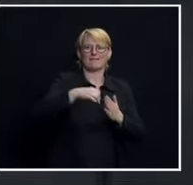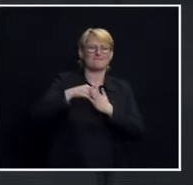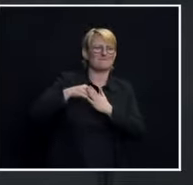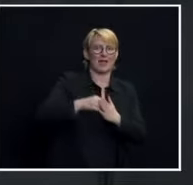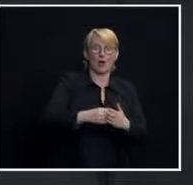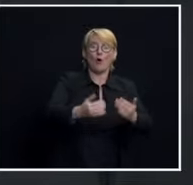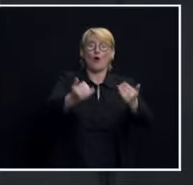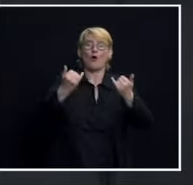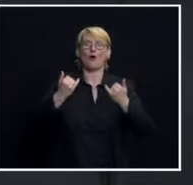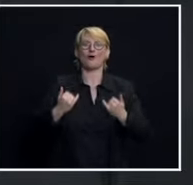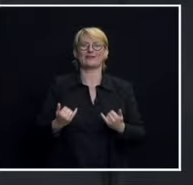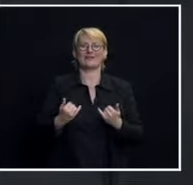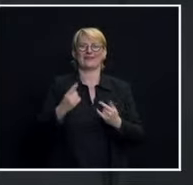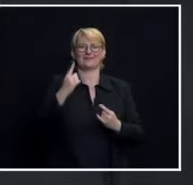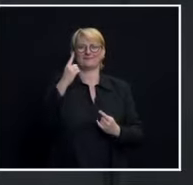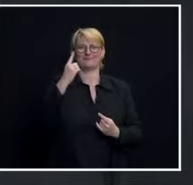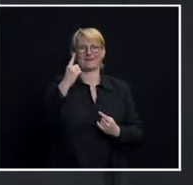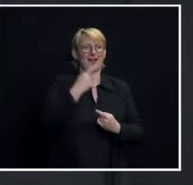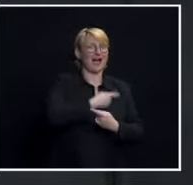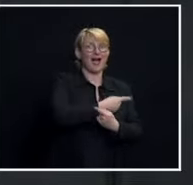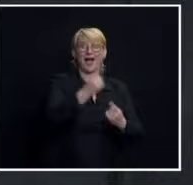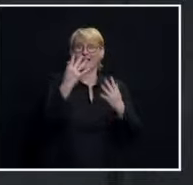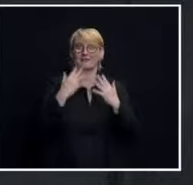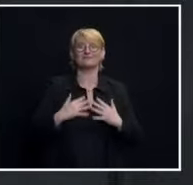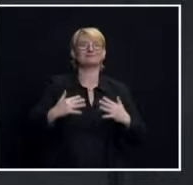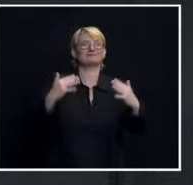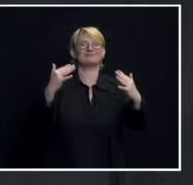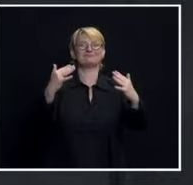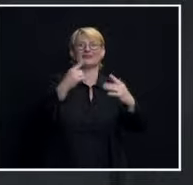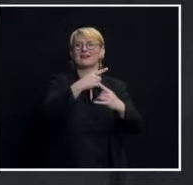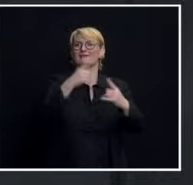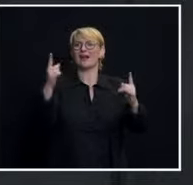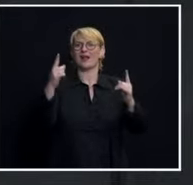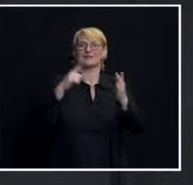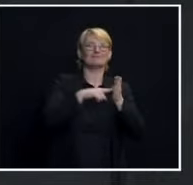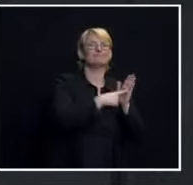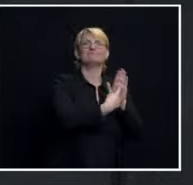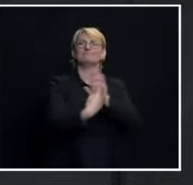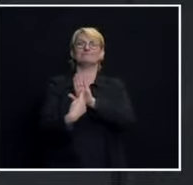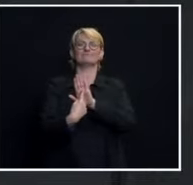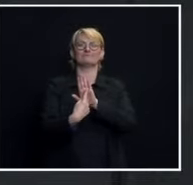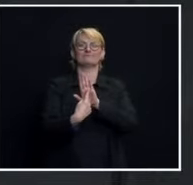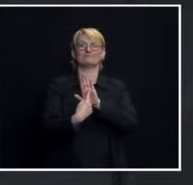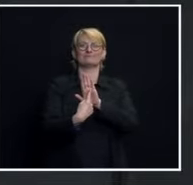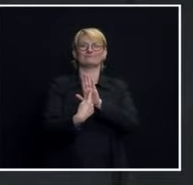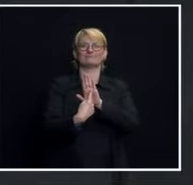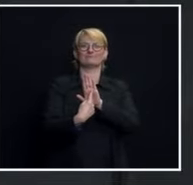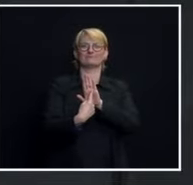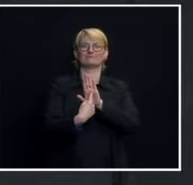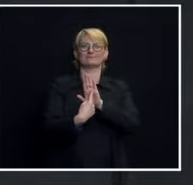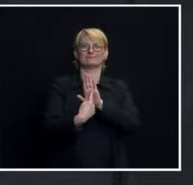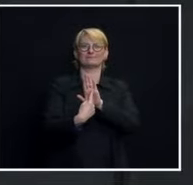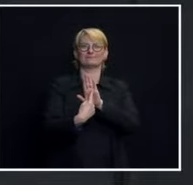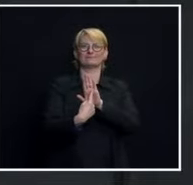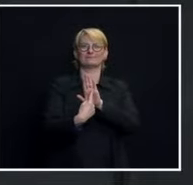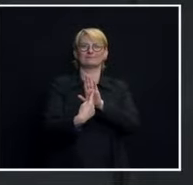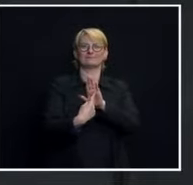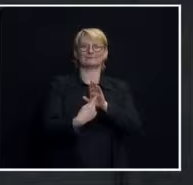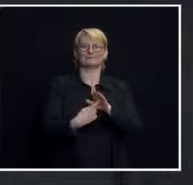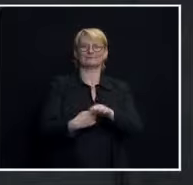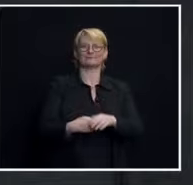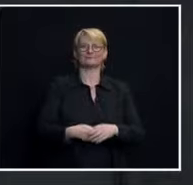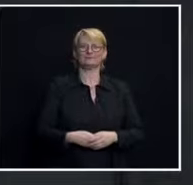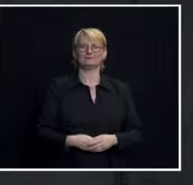und Herren, Sie alle, Sie zeigen heute Gesicht. Wir wehren uns gegen